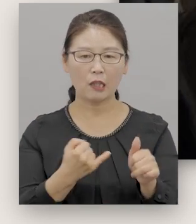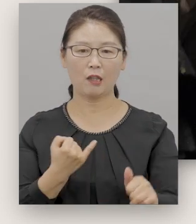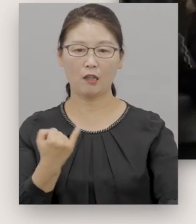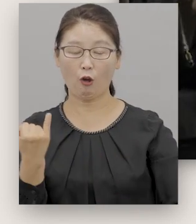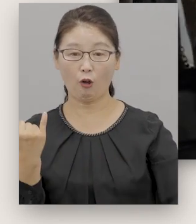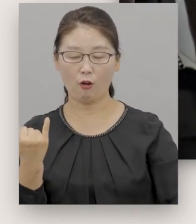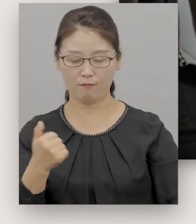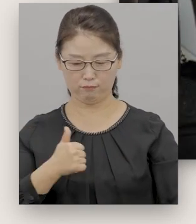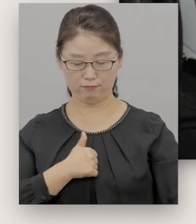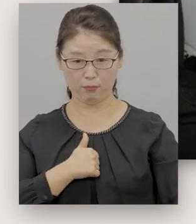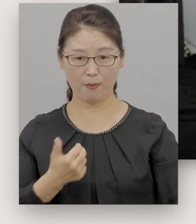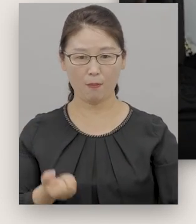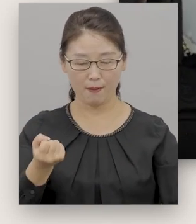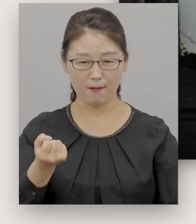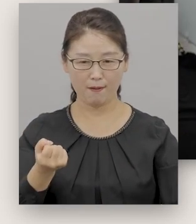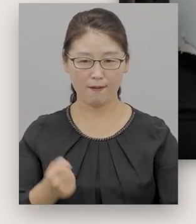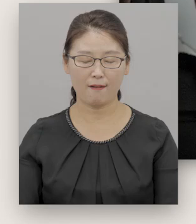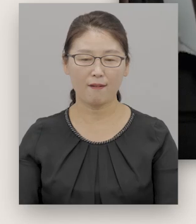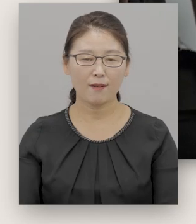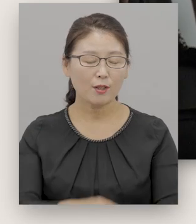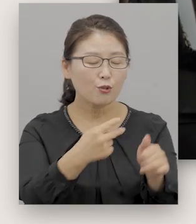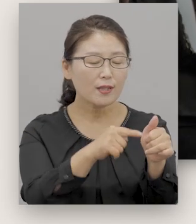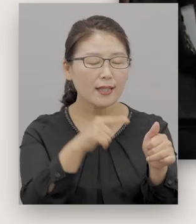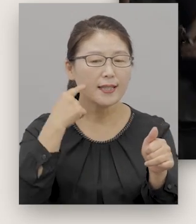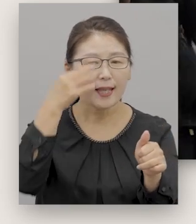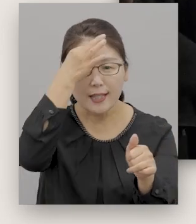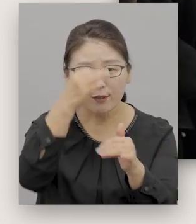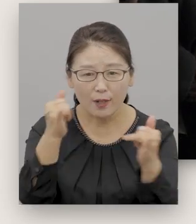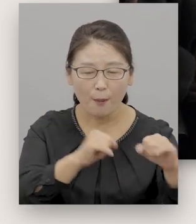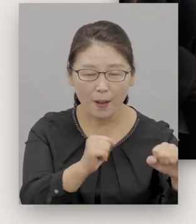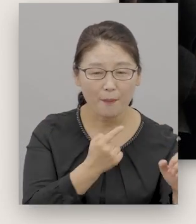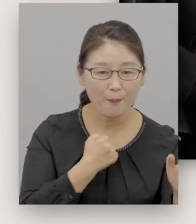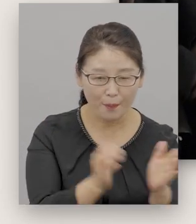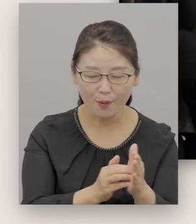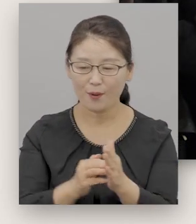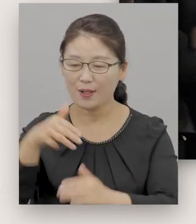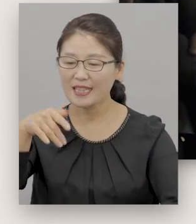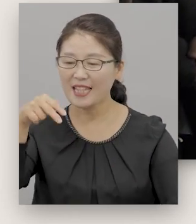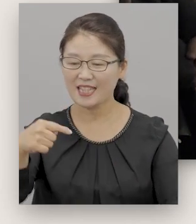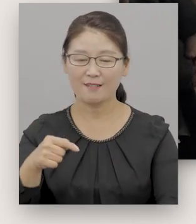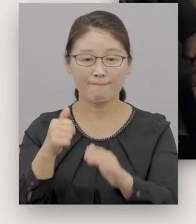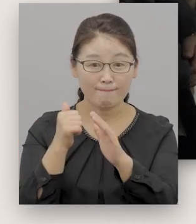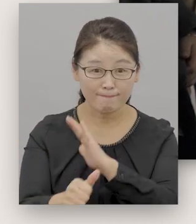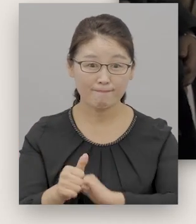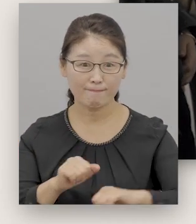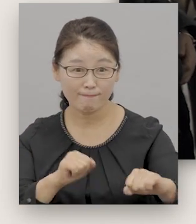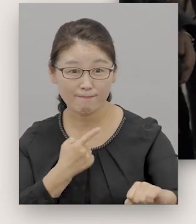사실 듀샹이 이제 예술가로도 활동하기도 했지만 체스 선수로도 활동하기도 했고 또 굉장히 유명한